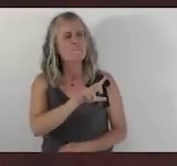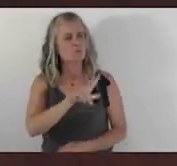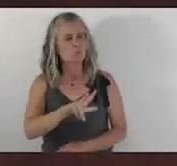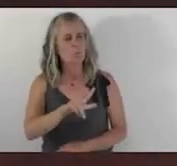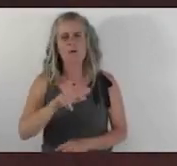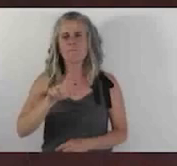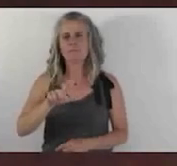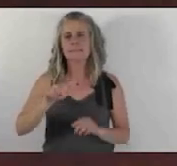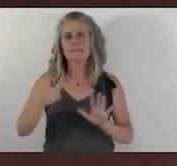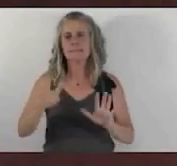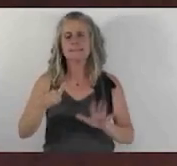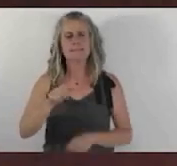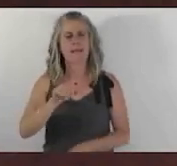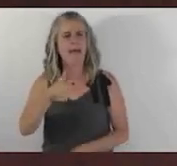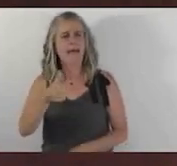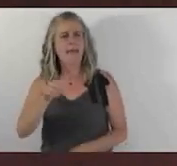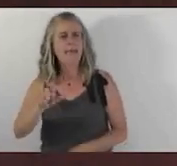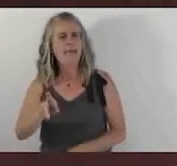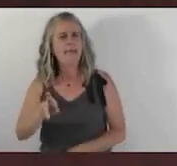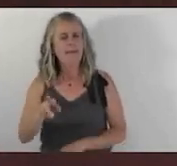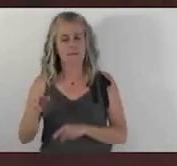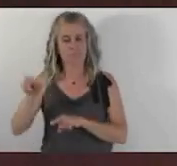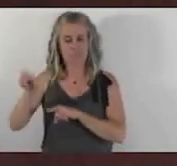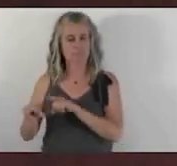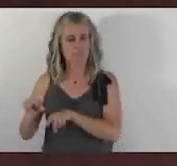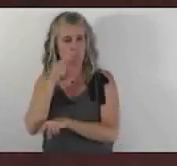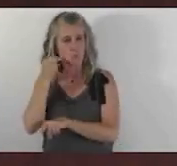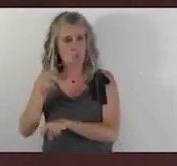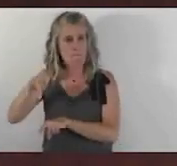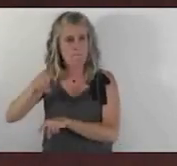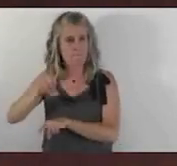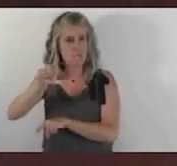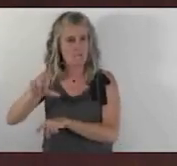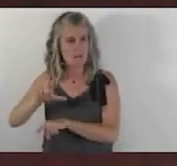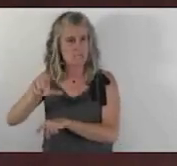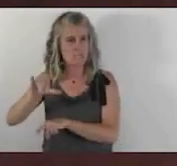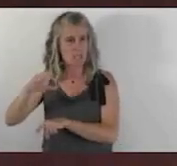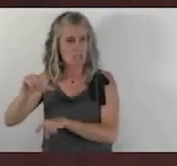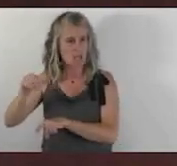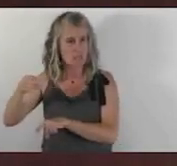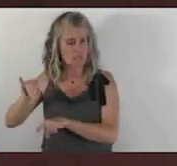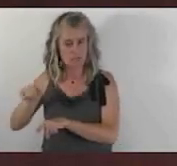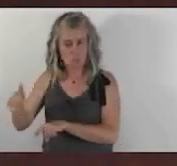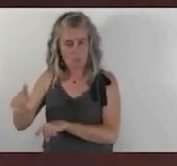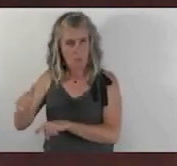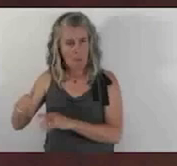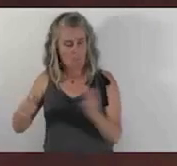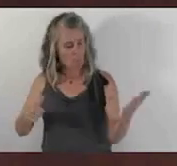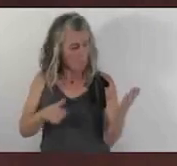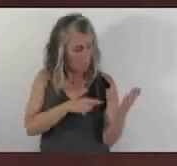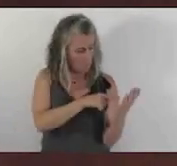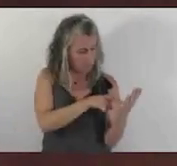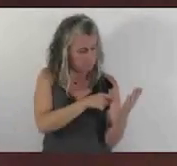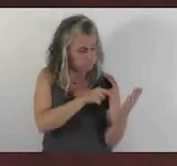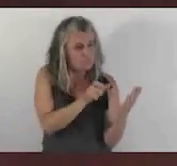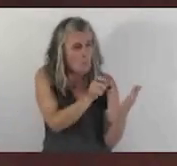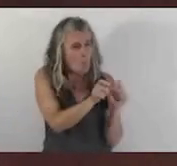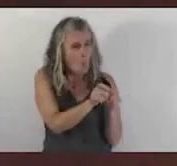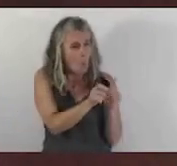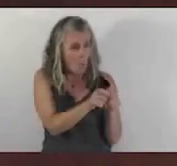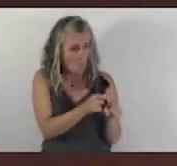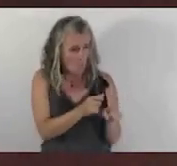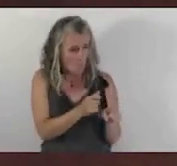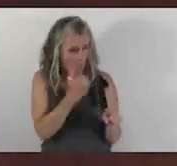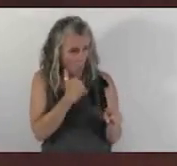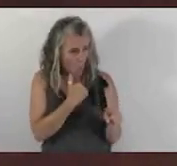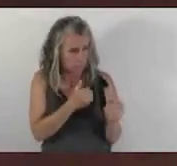R2326-1S rapporté par monsieur Christian Pelicani. Donc, il y a écrit, je pense que c'est peut-être une faute de frappe à vérifier,